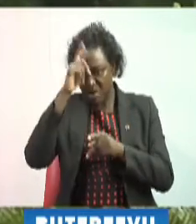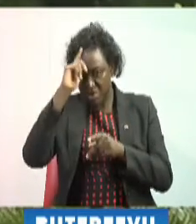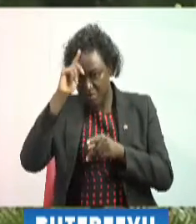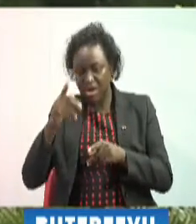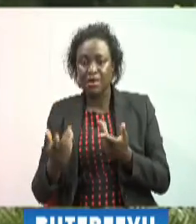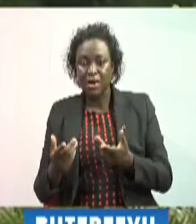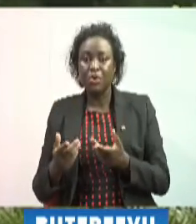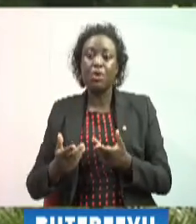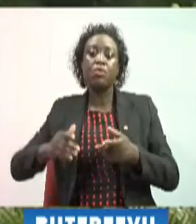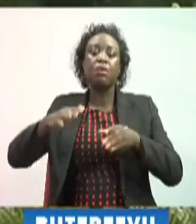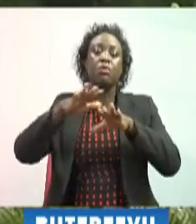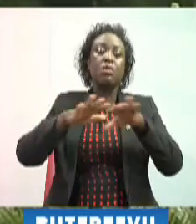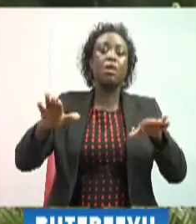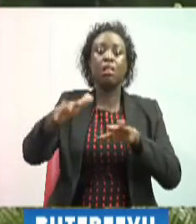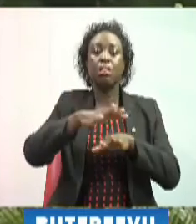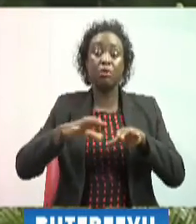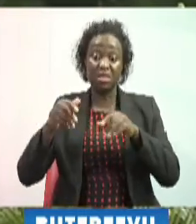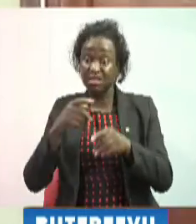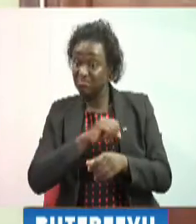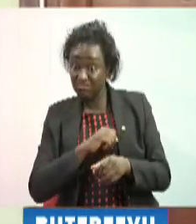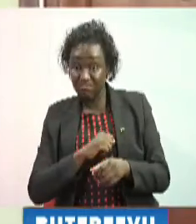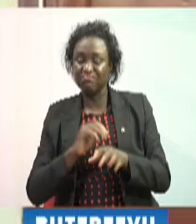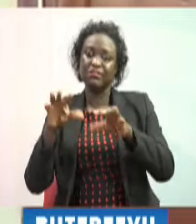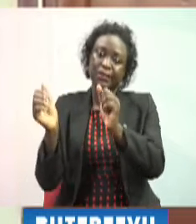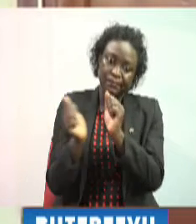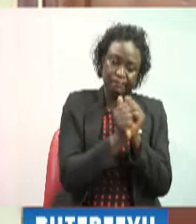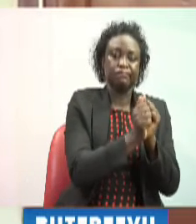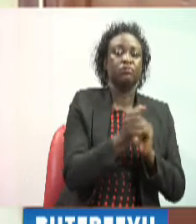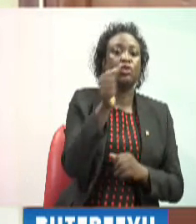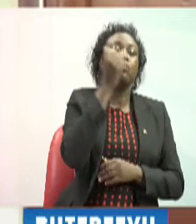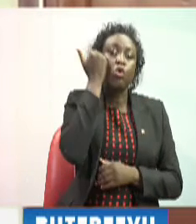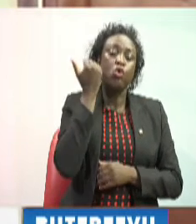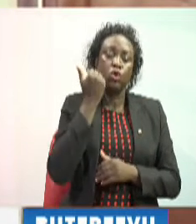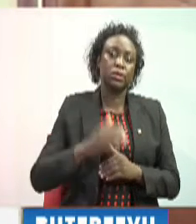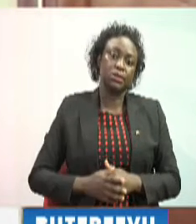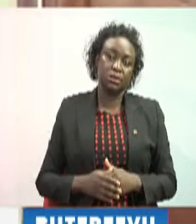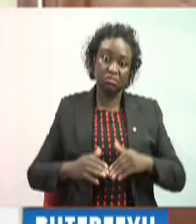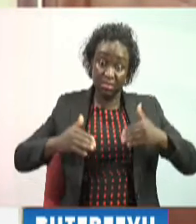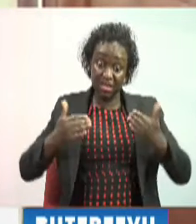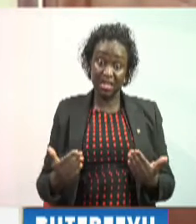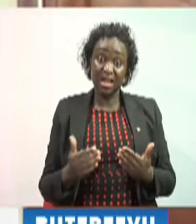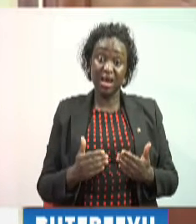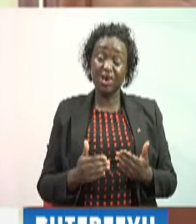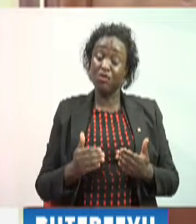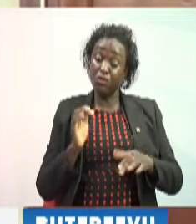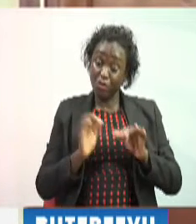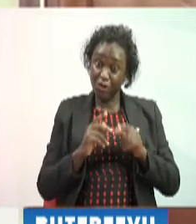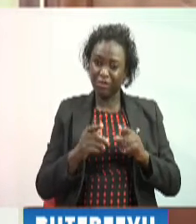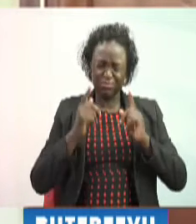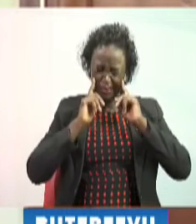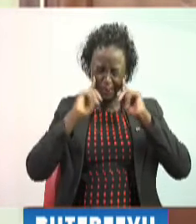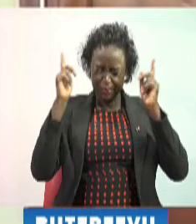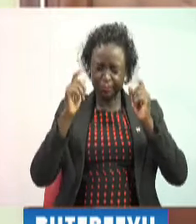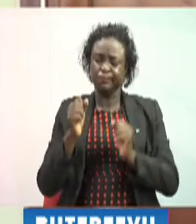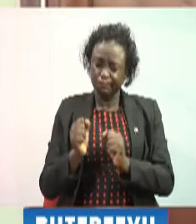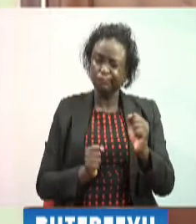nga banaaganirayo bakukwatibwa batwaliwe mu mbuga z'amateeka. Kakati ekiddako tugenda kusituka mu ofiisi n'obukambwe obw'amaanyi